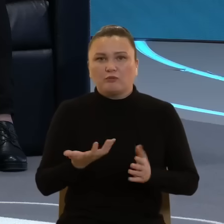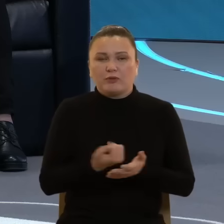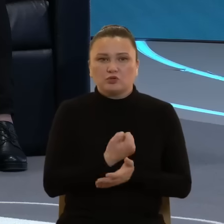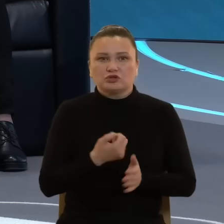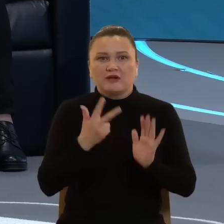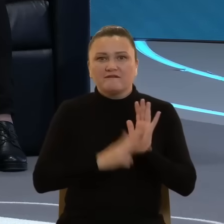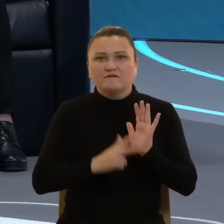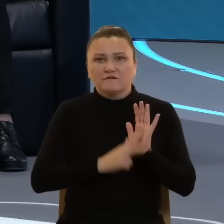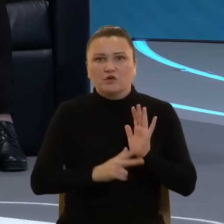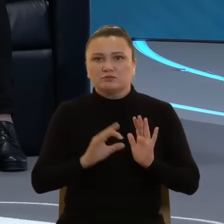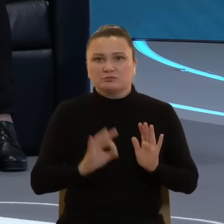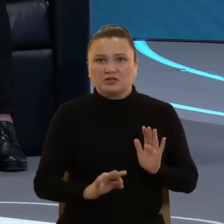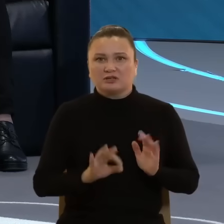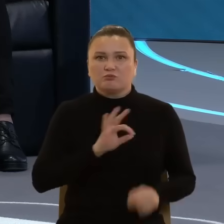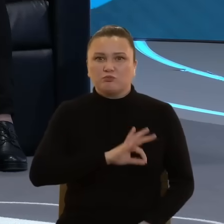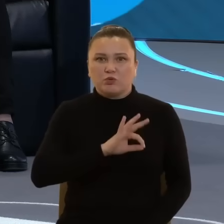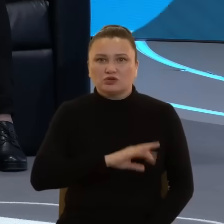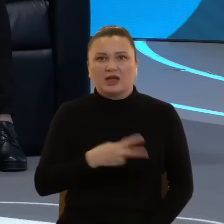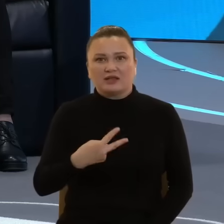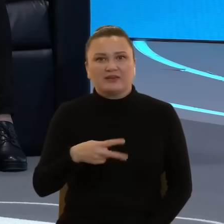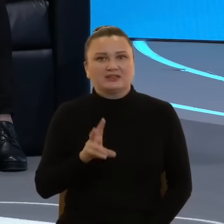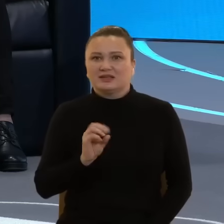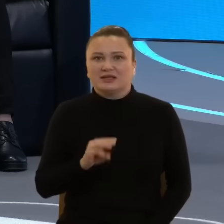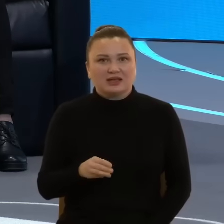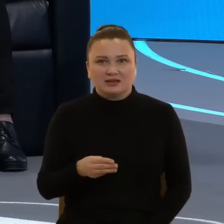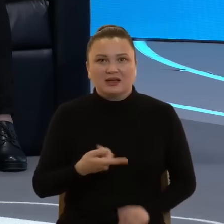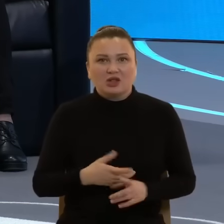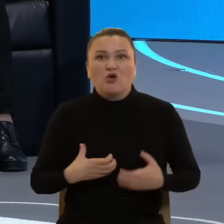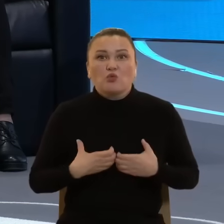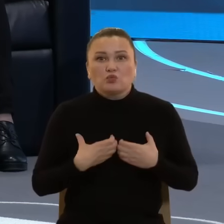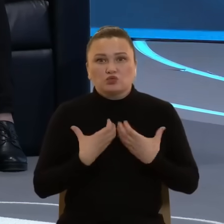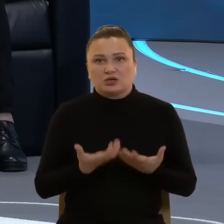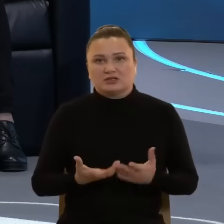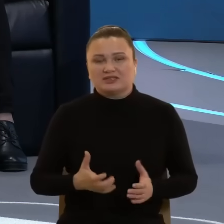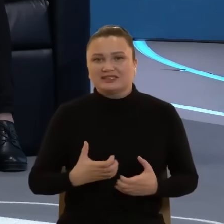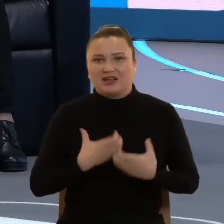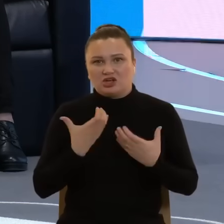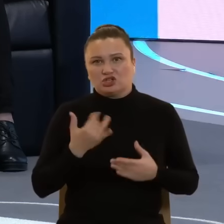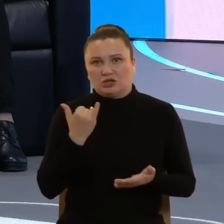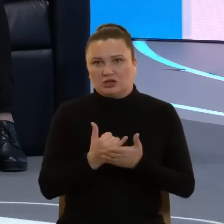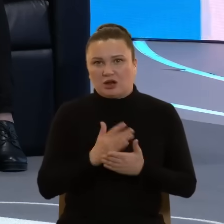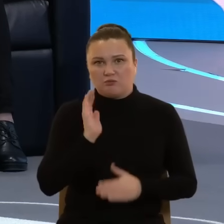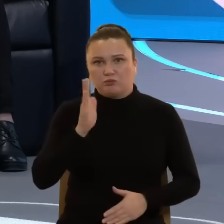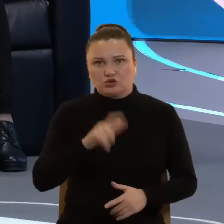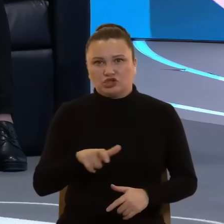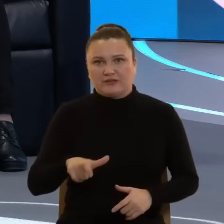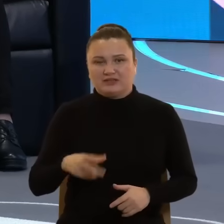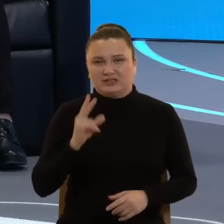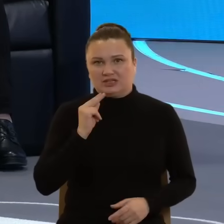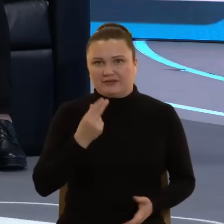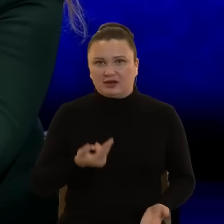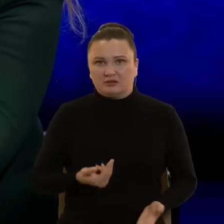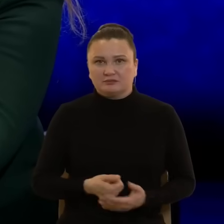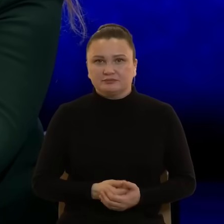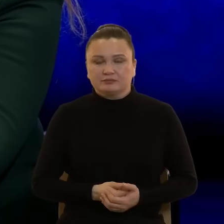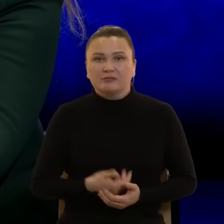получится 80% пользуются, а 20% нет. Это ужасающие, страшные для будущего человечества цифры. Ну